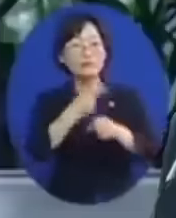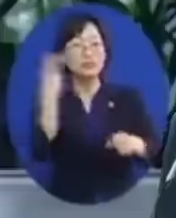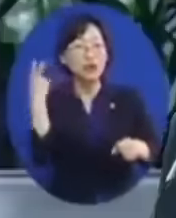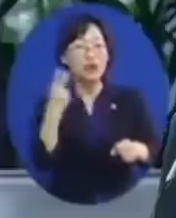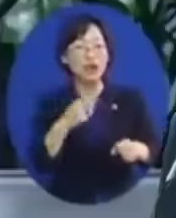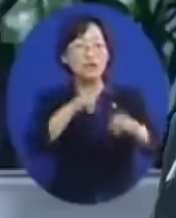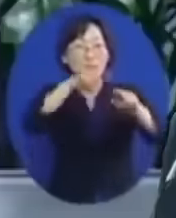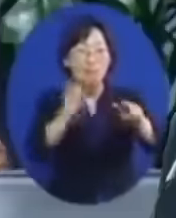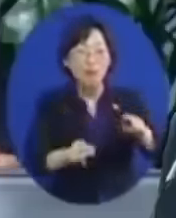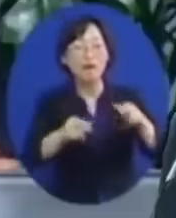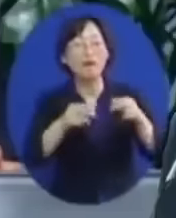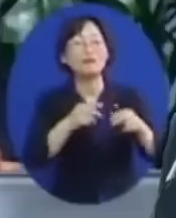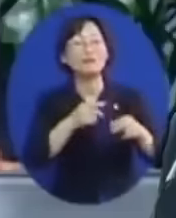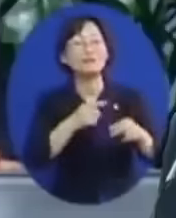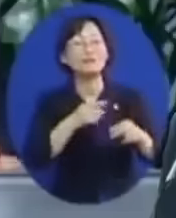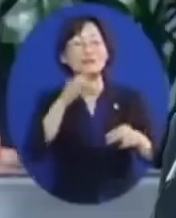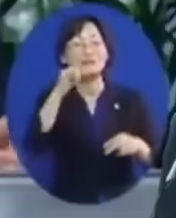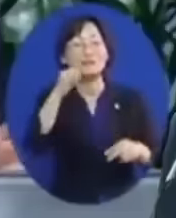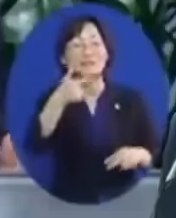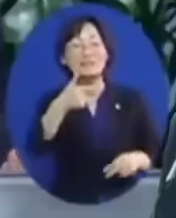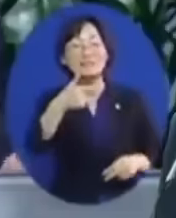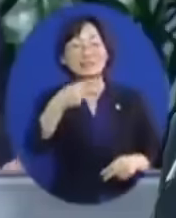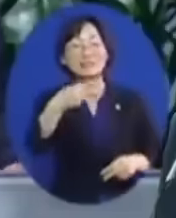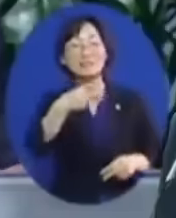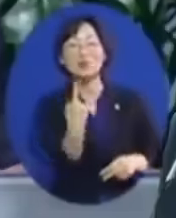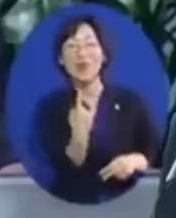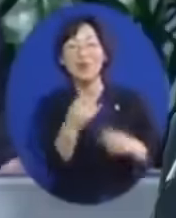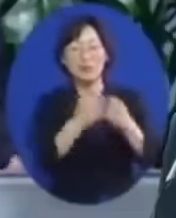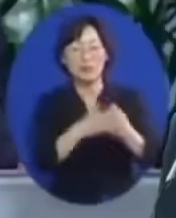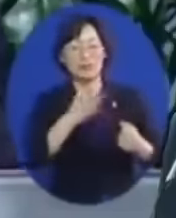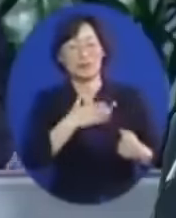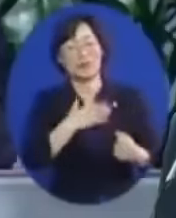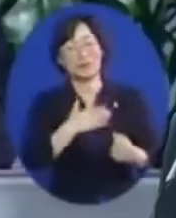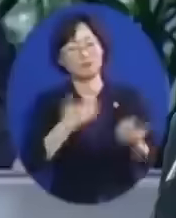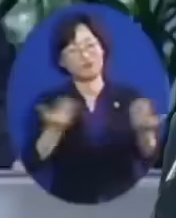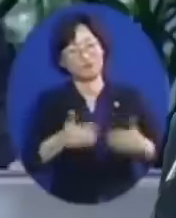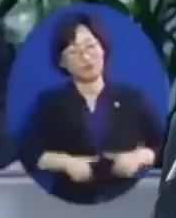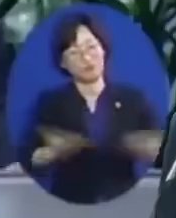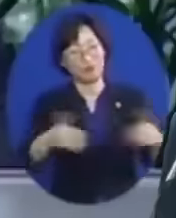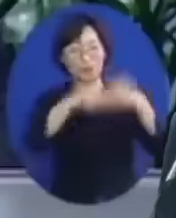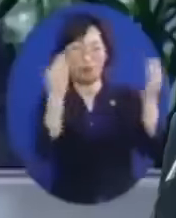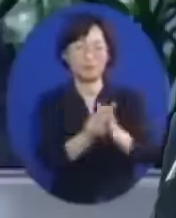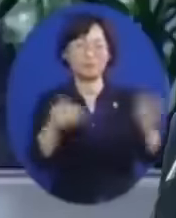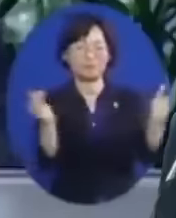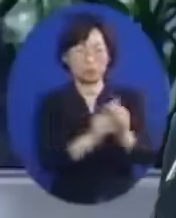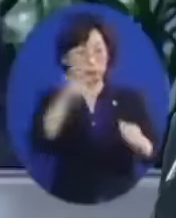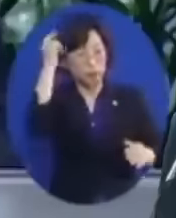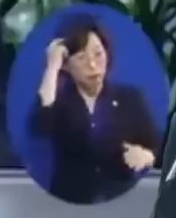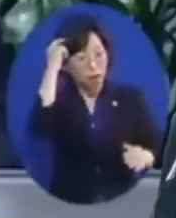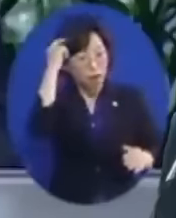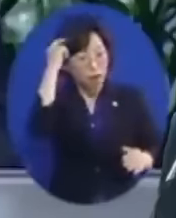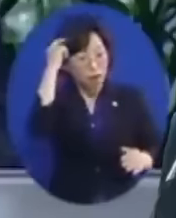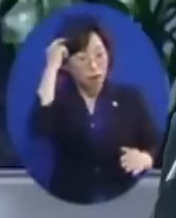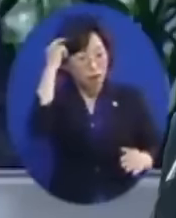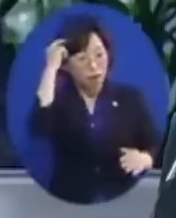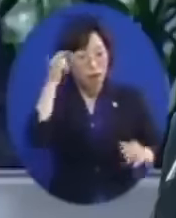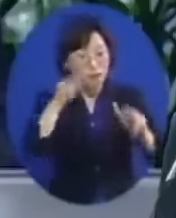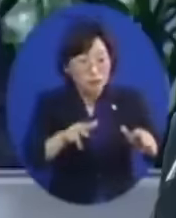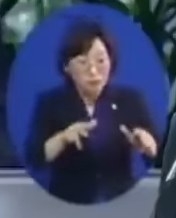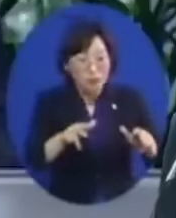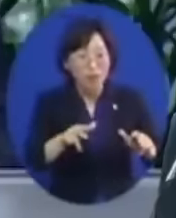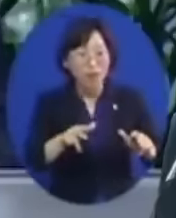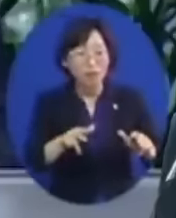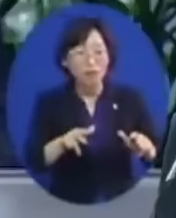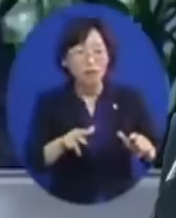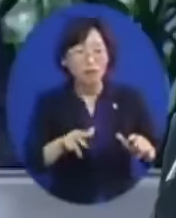은퇴했기 때문에 난 자꾸 은퇴한 사람이다. 나는 이제 일할 필요 없다. 모든 것이 나는 끝장났다. 그렇게 생각했는데 이제